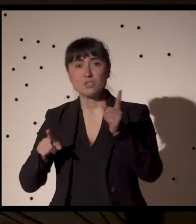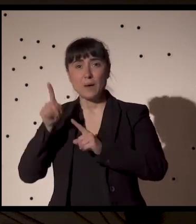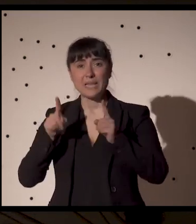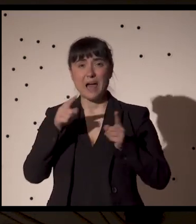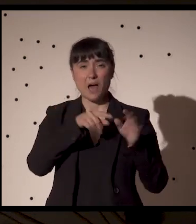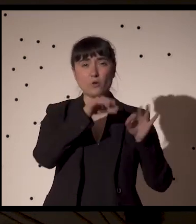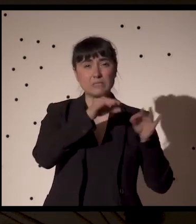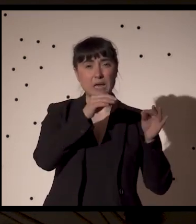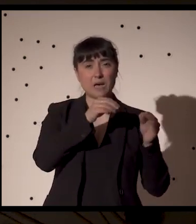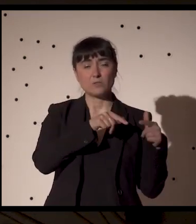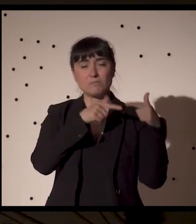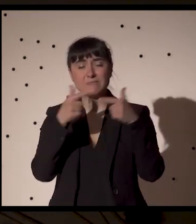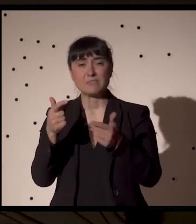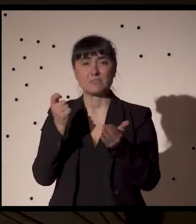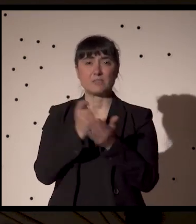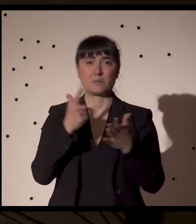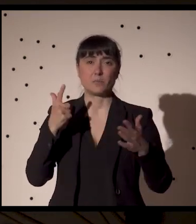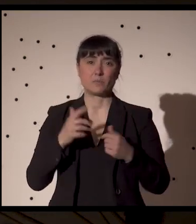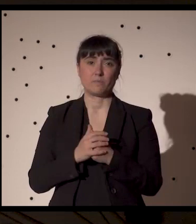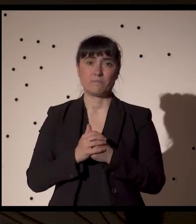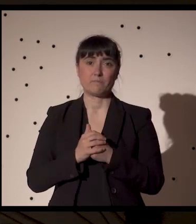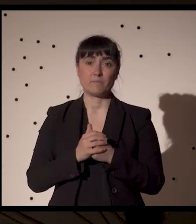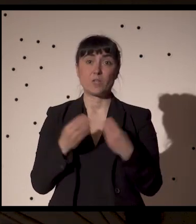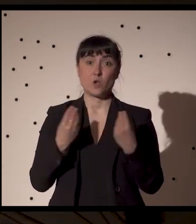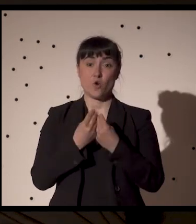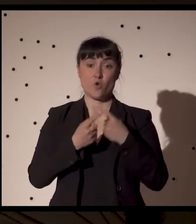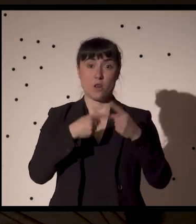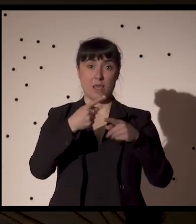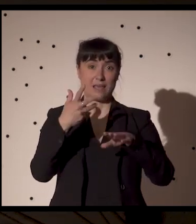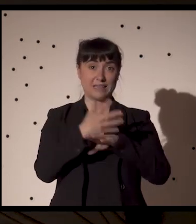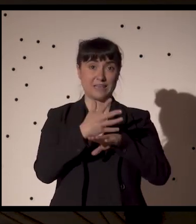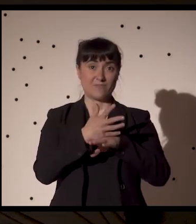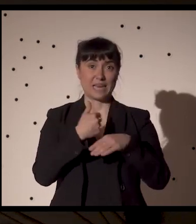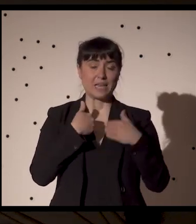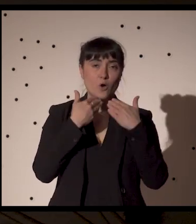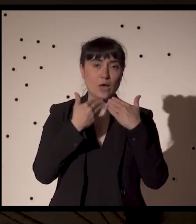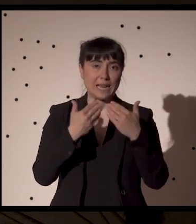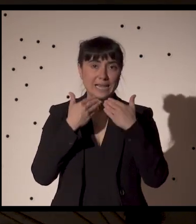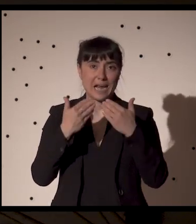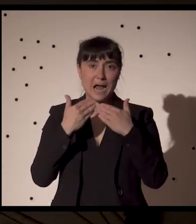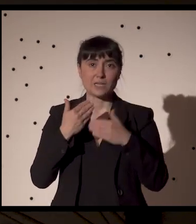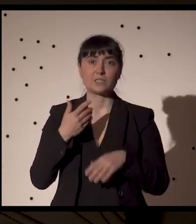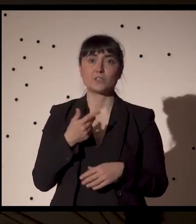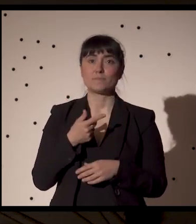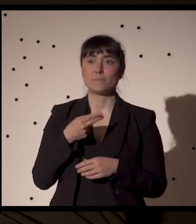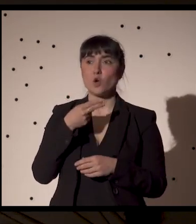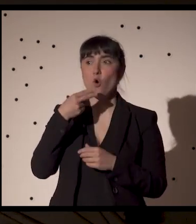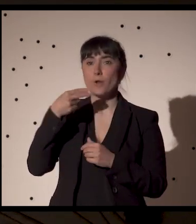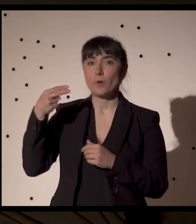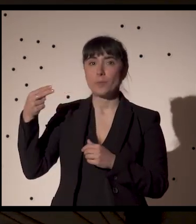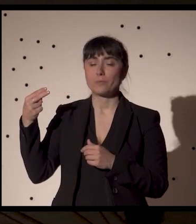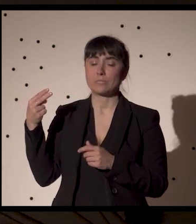i colleghi e le colleghe che interverranno più tardi senza dilungarmi nel citarli uno ad uno perché prenderanno parola